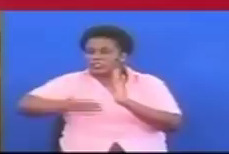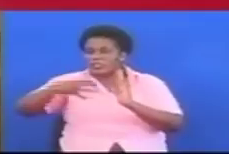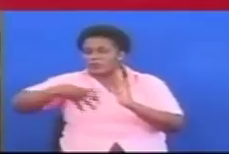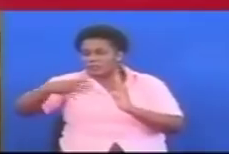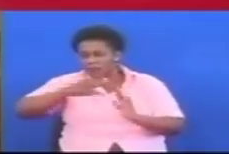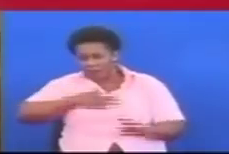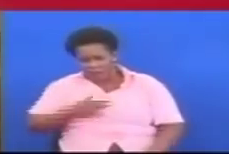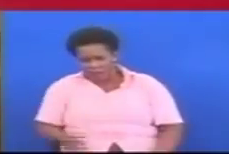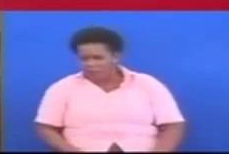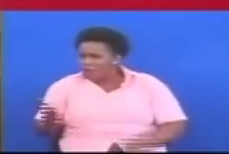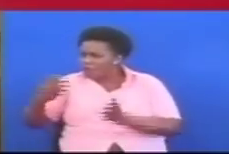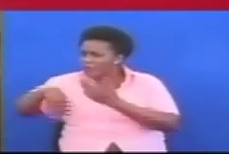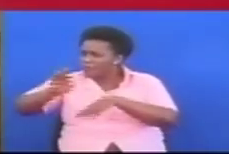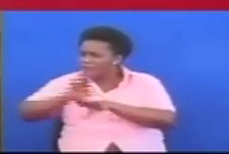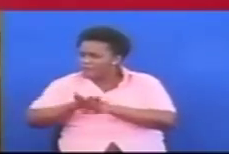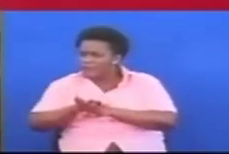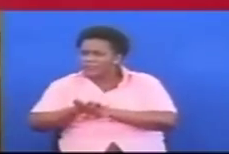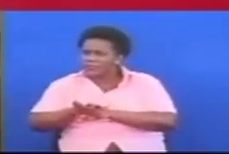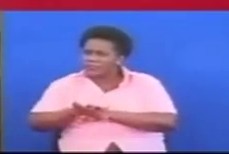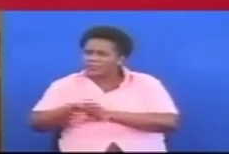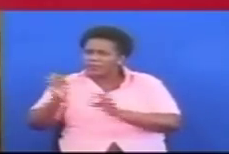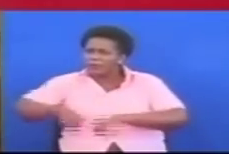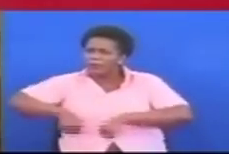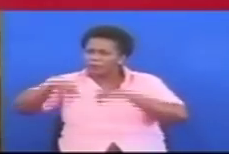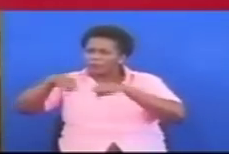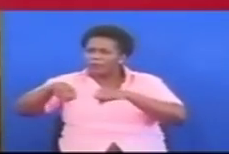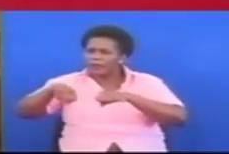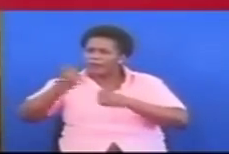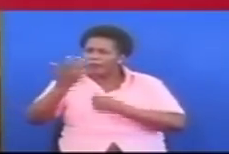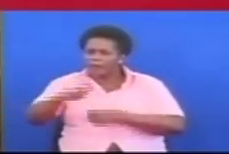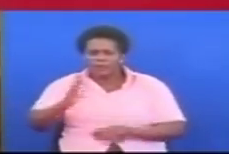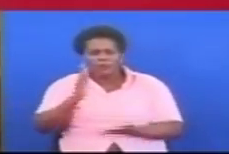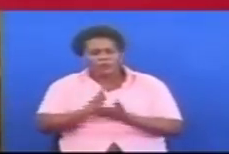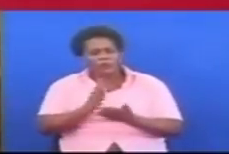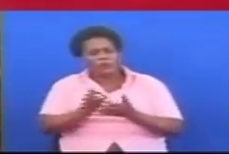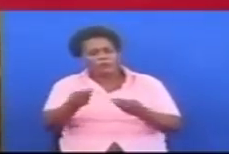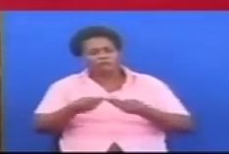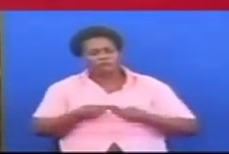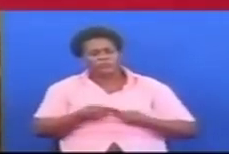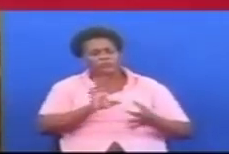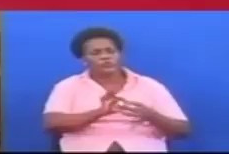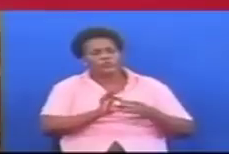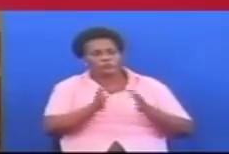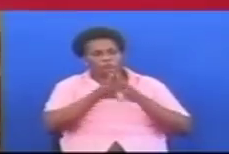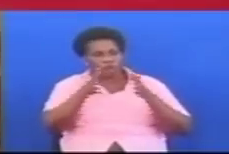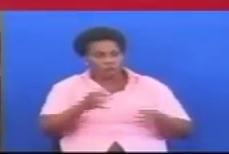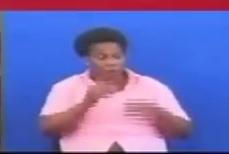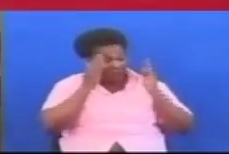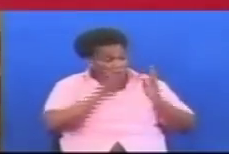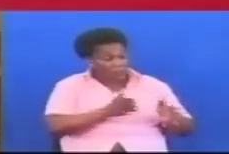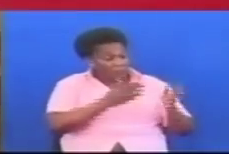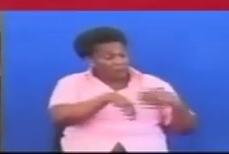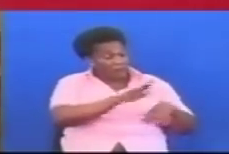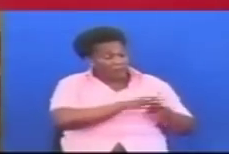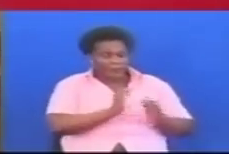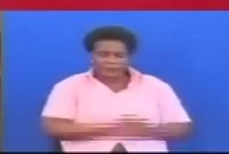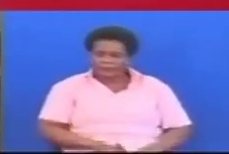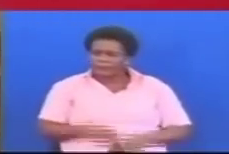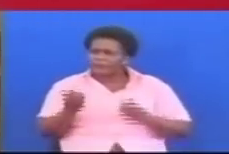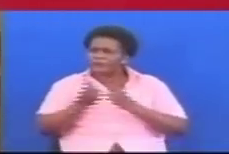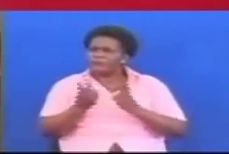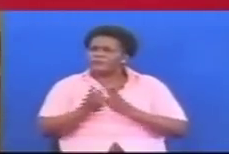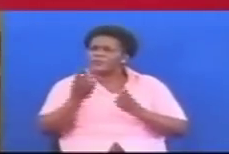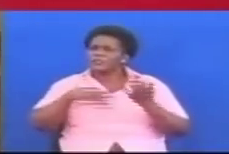pia na wenye viti wote wa mamlaka za maji kwa ushirikiano mkubwa walionipa. Mheshimiwa Mwenyekiti, pia nachukua nafasi